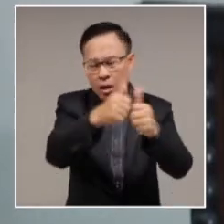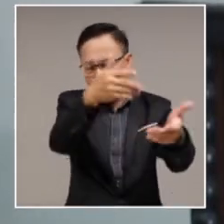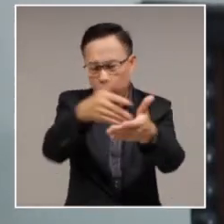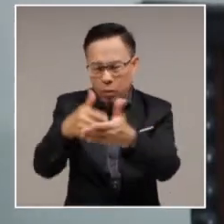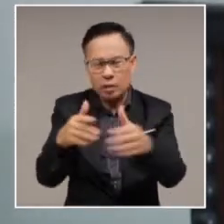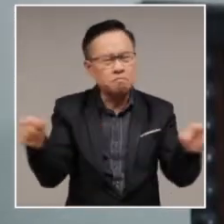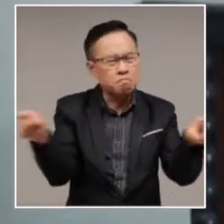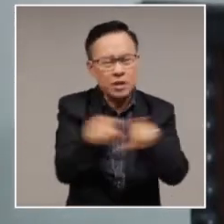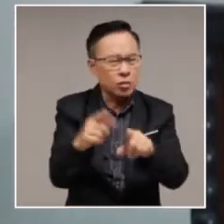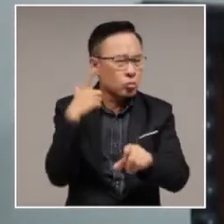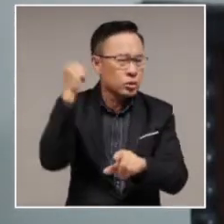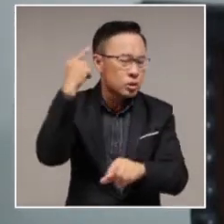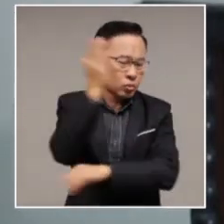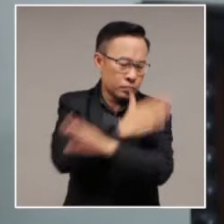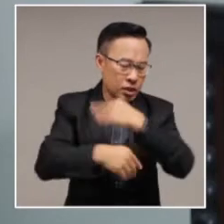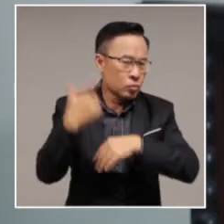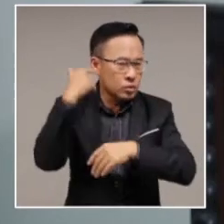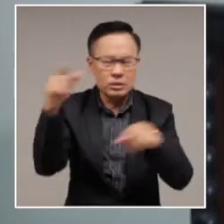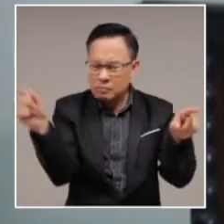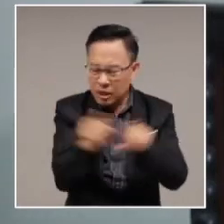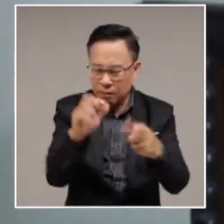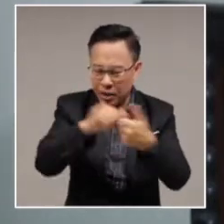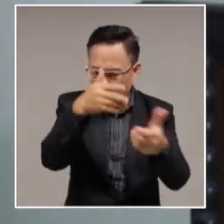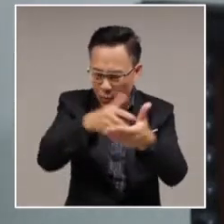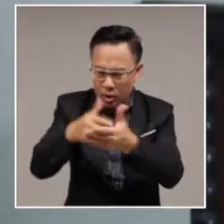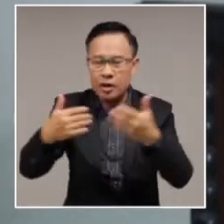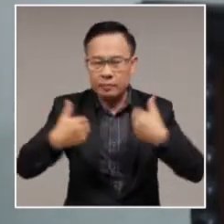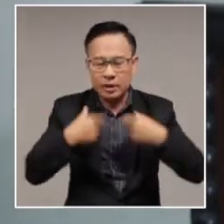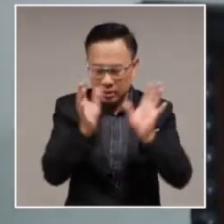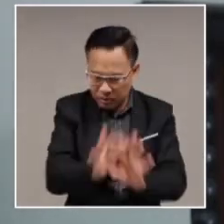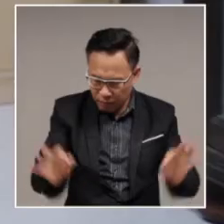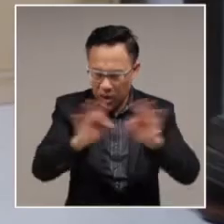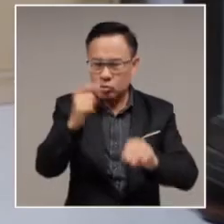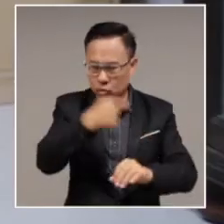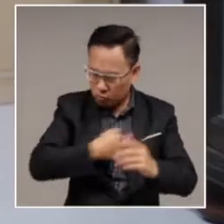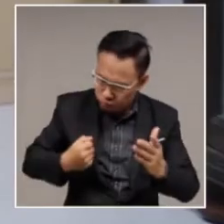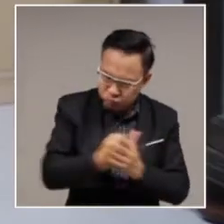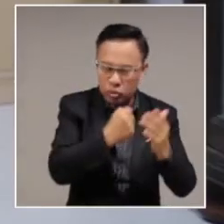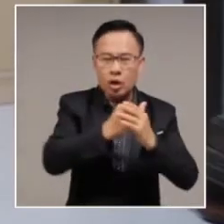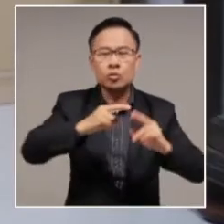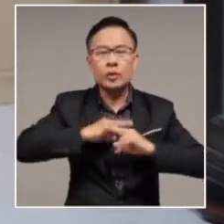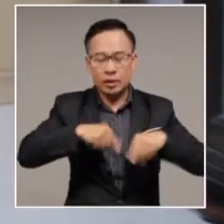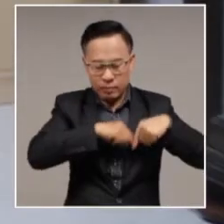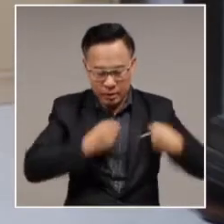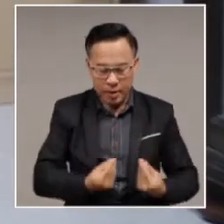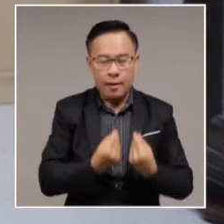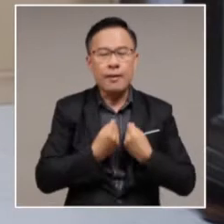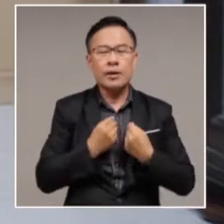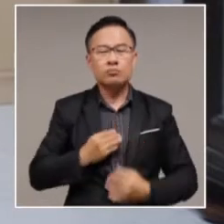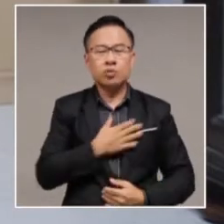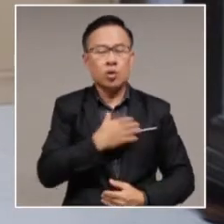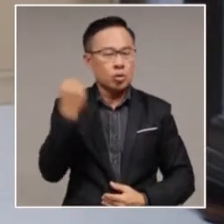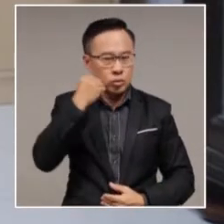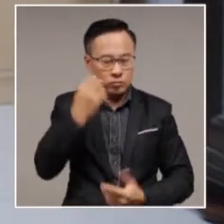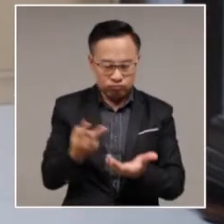ใครจะมีกำลังใจมีสติที่จะลุกขึ้นมาต่อสู้ได้ สุดท้ายแล้วค่ะให้พี่นุ้ยช่วยฝ